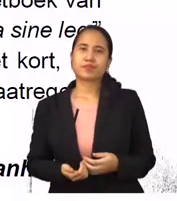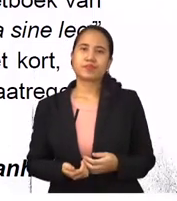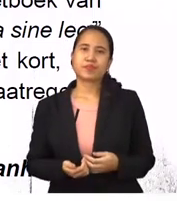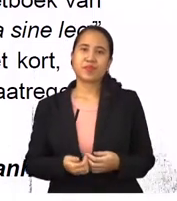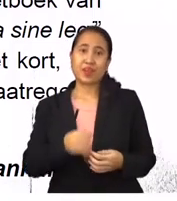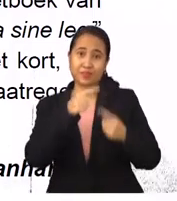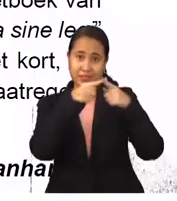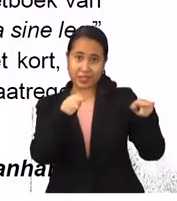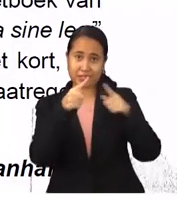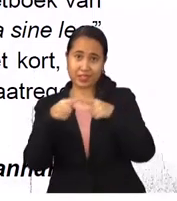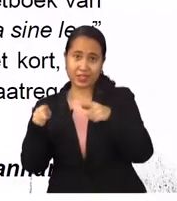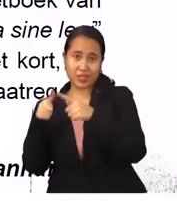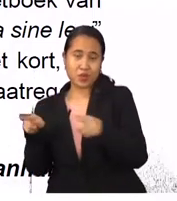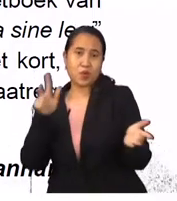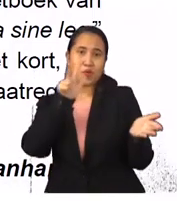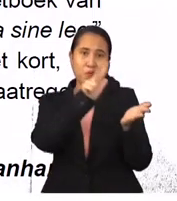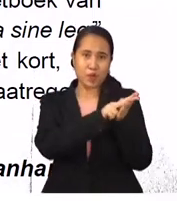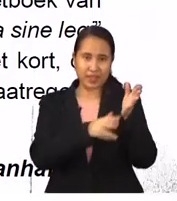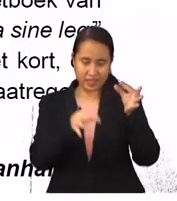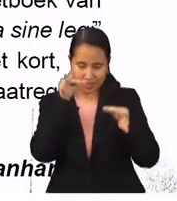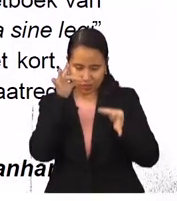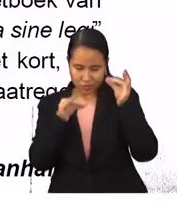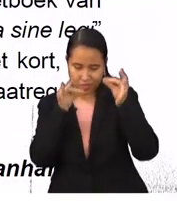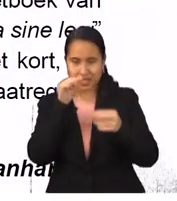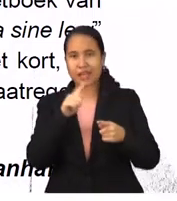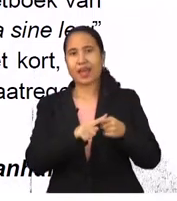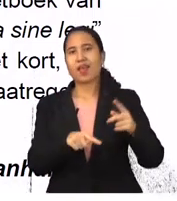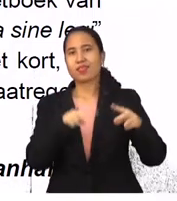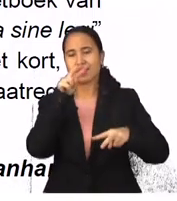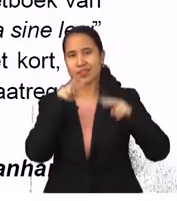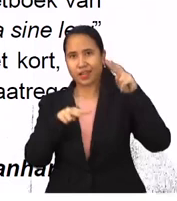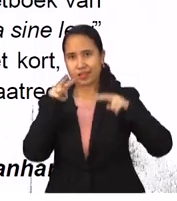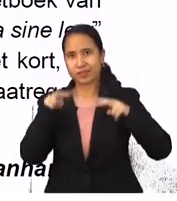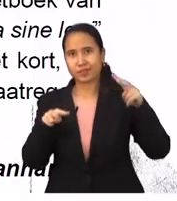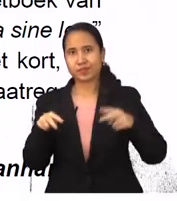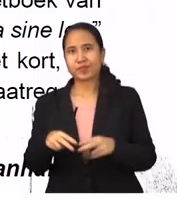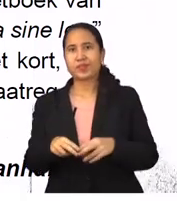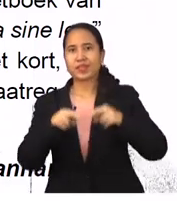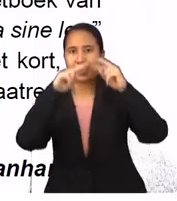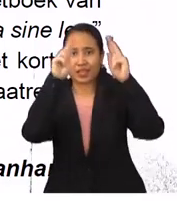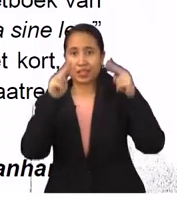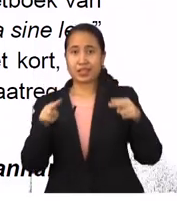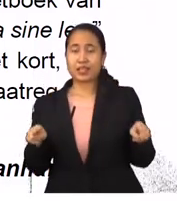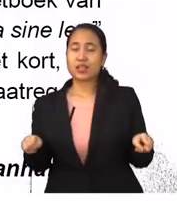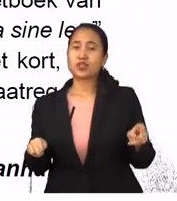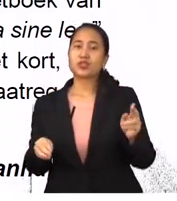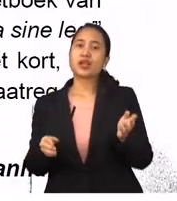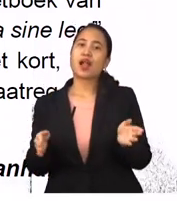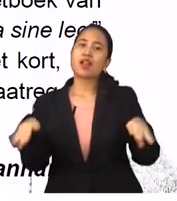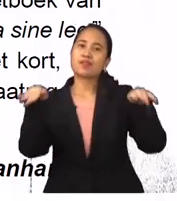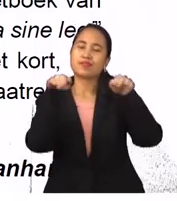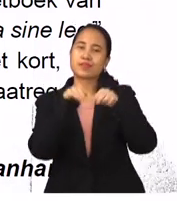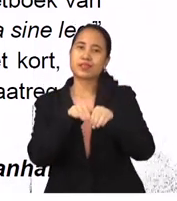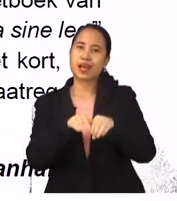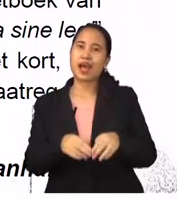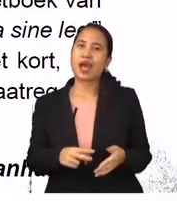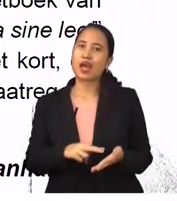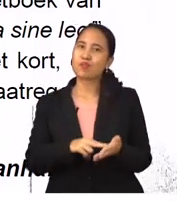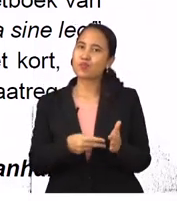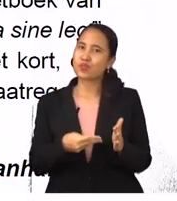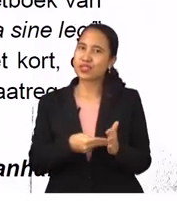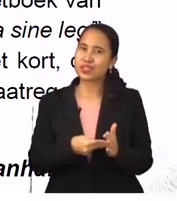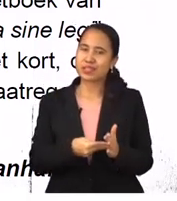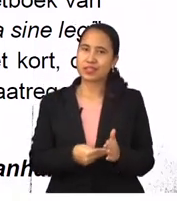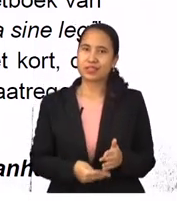14 grondwet. De artikelen 2 en 14 van het internationaal verdrag in zaken burger- en politieke rechten en de